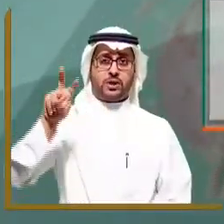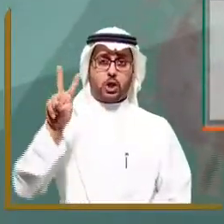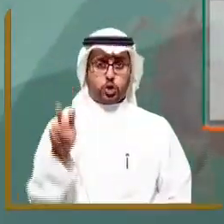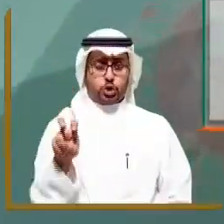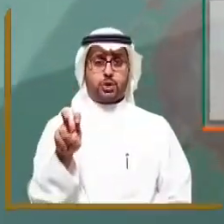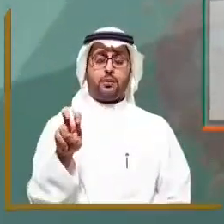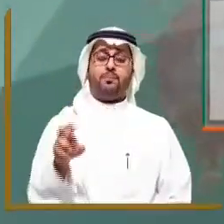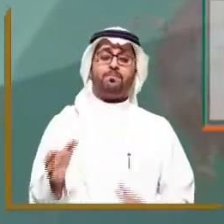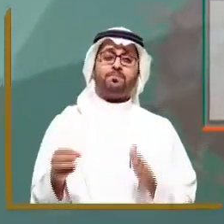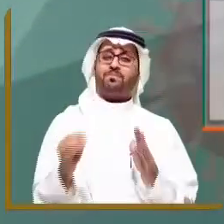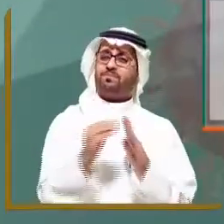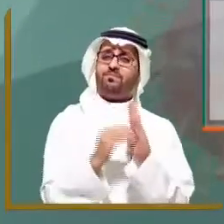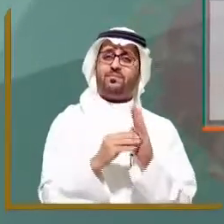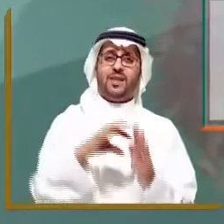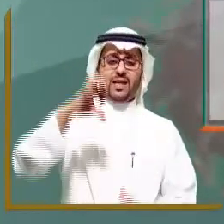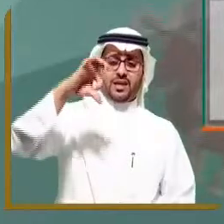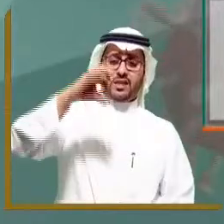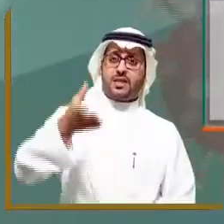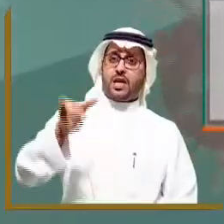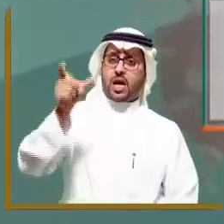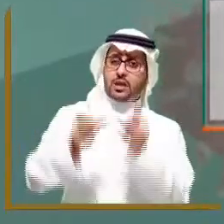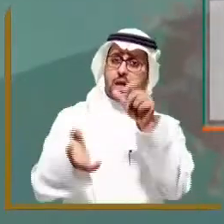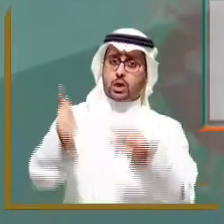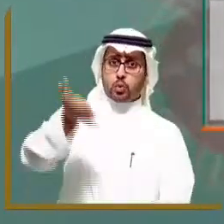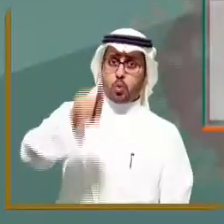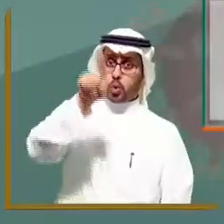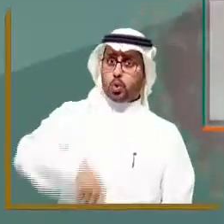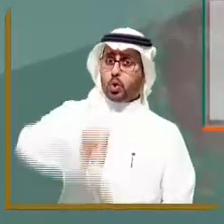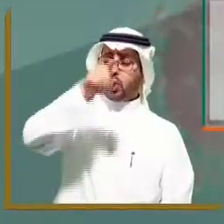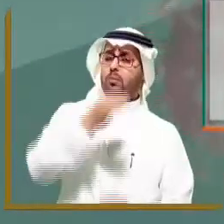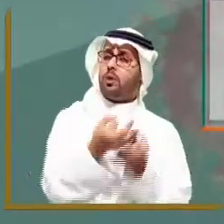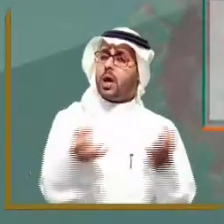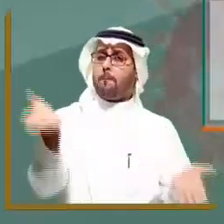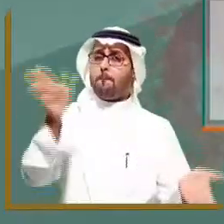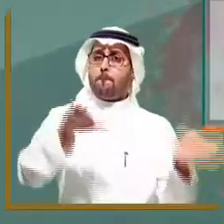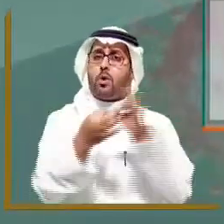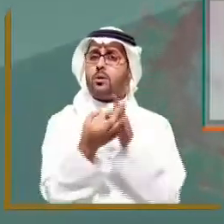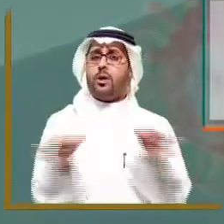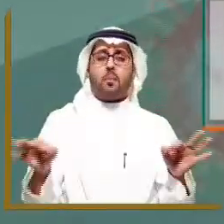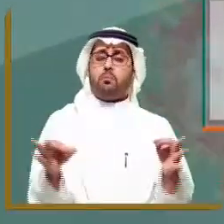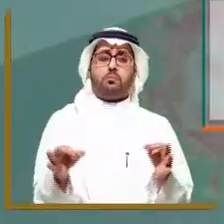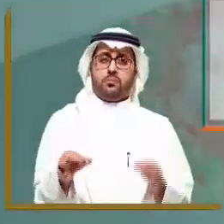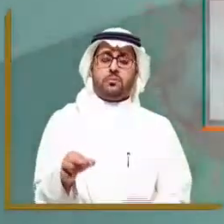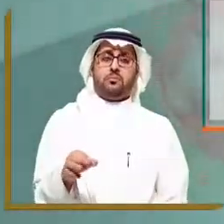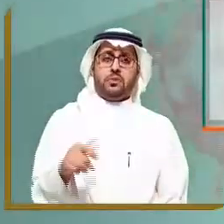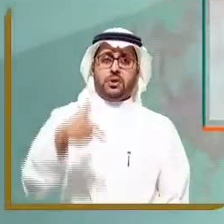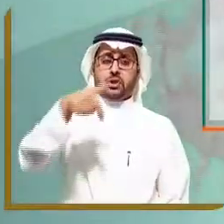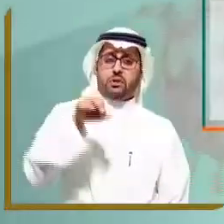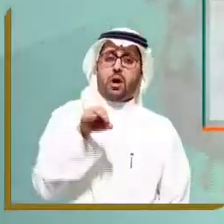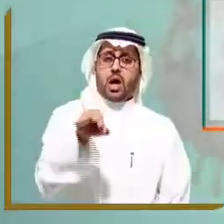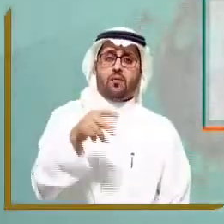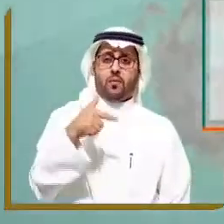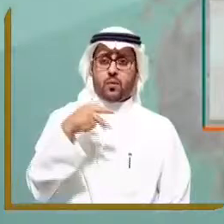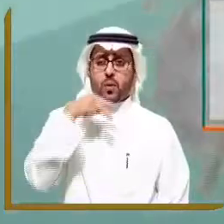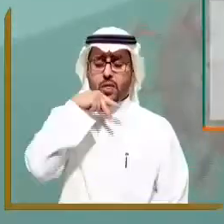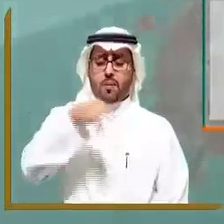394529 حالة، فيما سجلت 9 حالات وفاة جديدة، ليبلغ إجمالي الوفيات